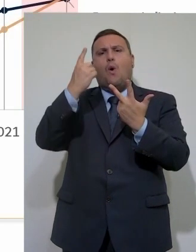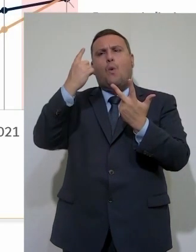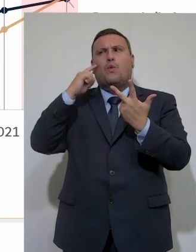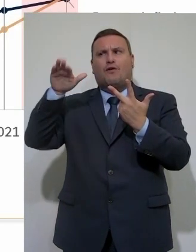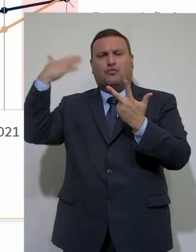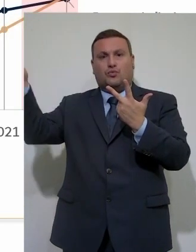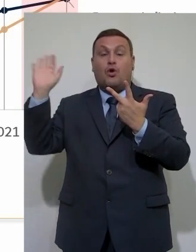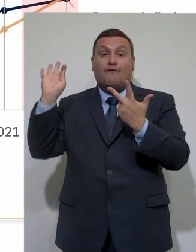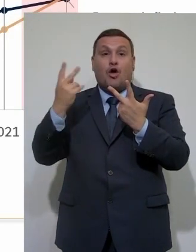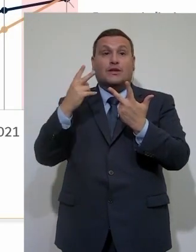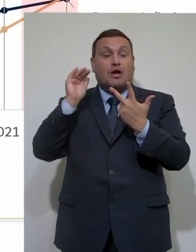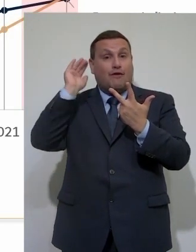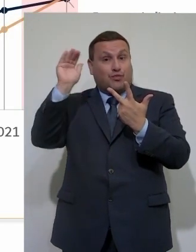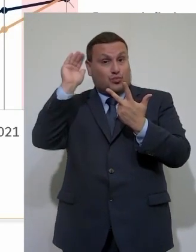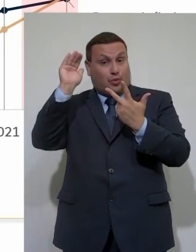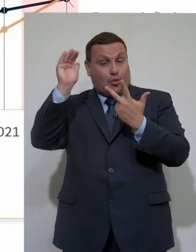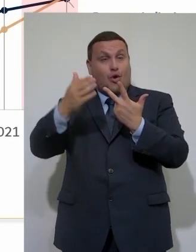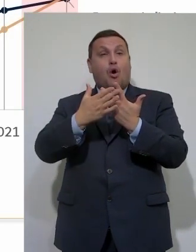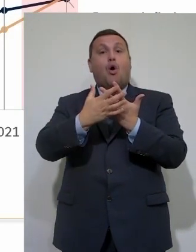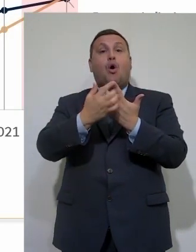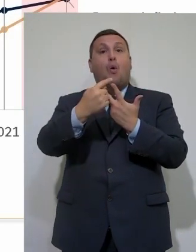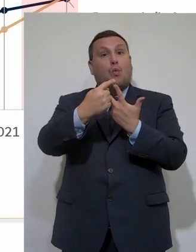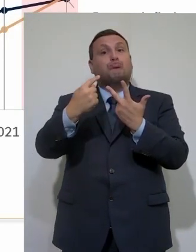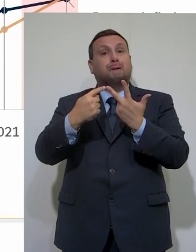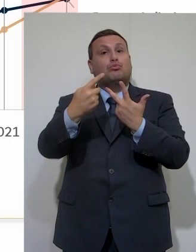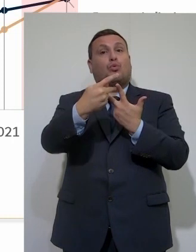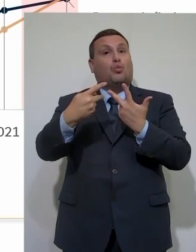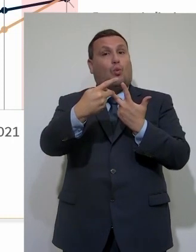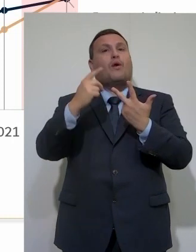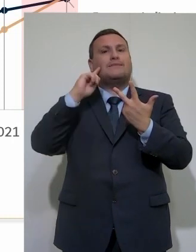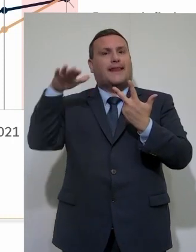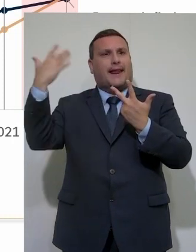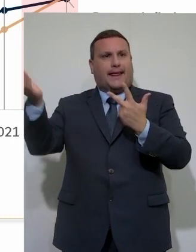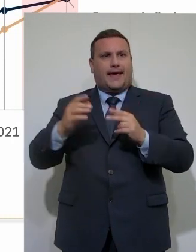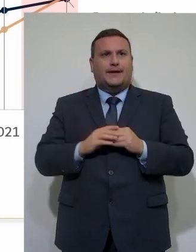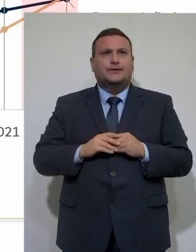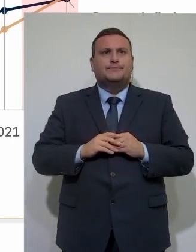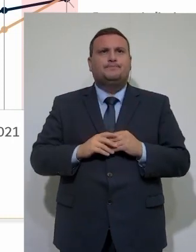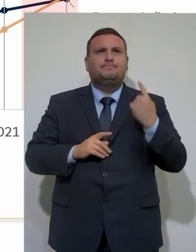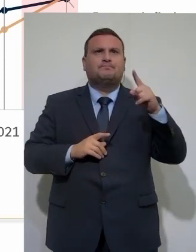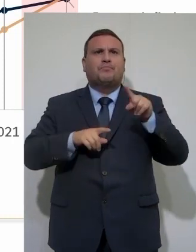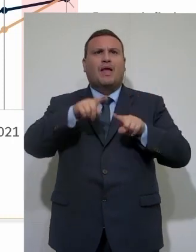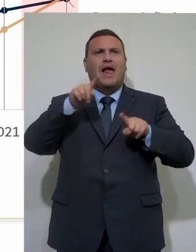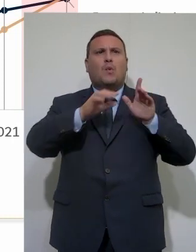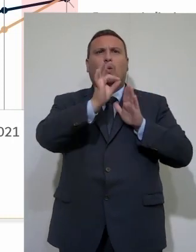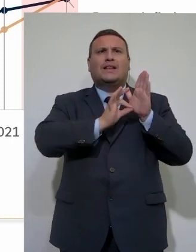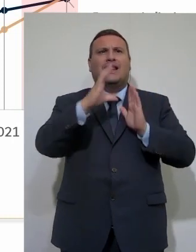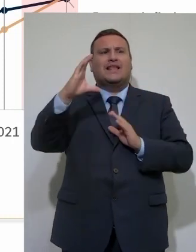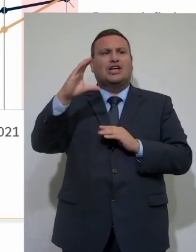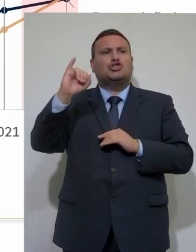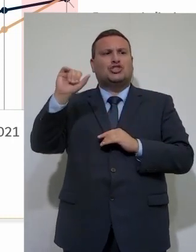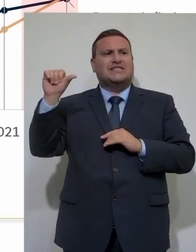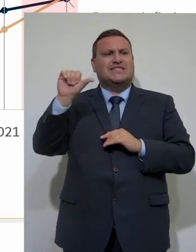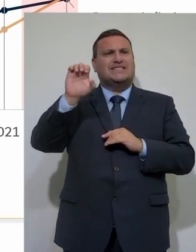una. Questi sono alcuni dati CISET che ci aiutano a percepire come chiuderà